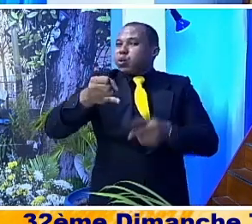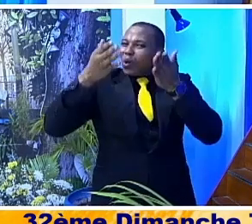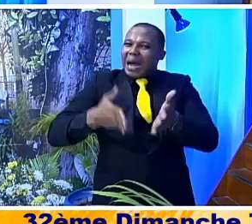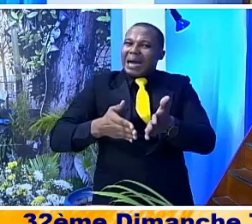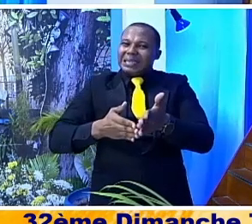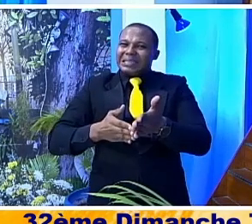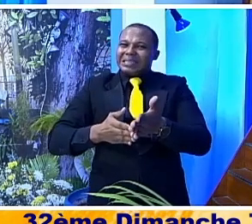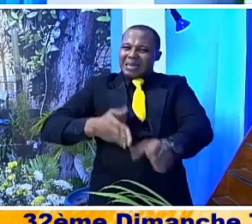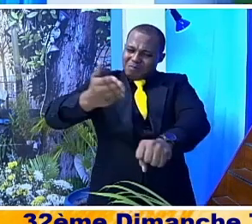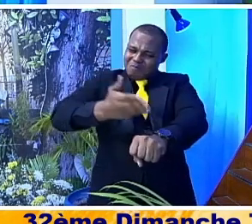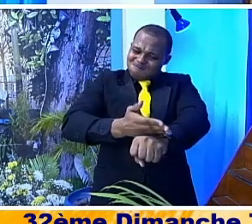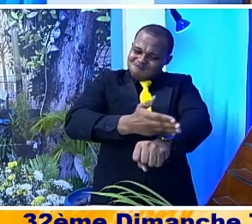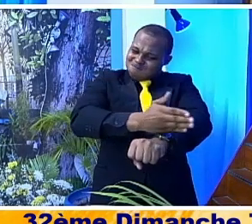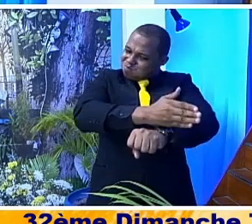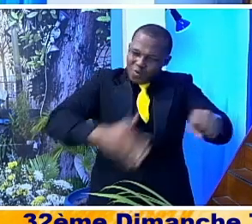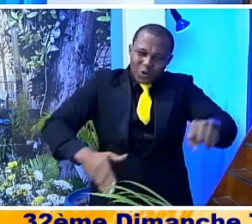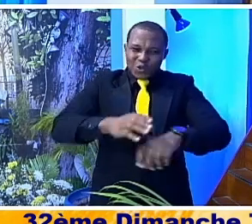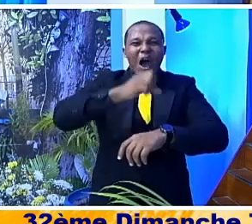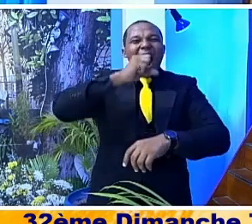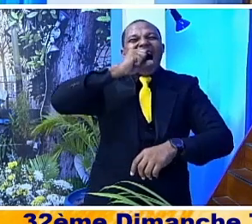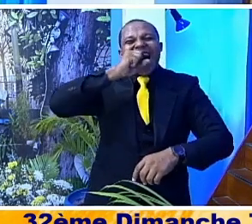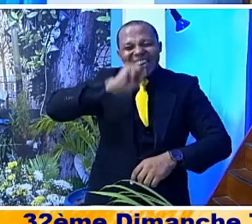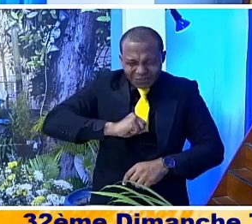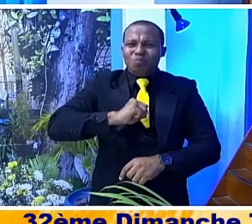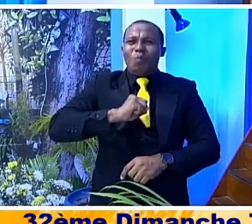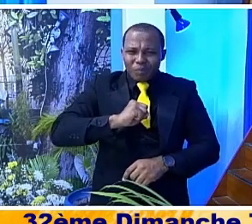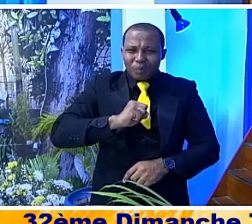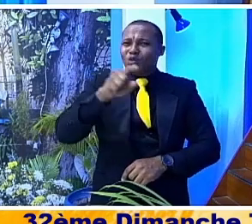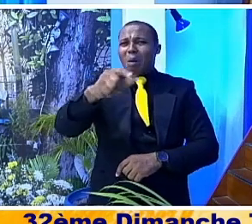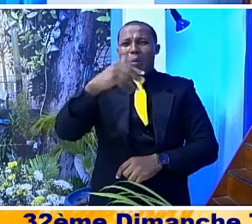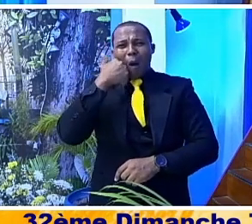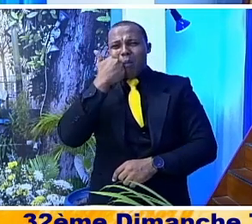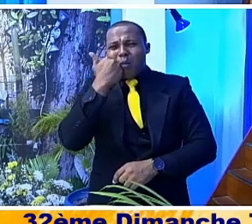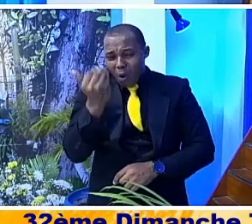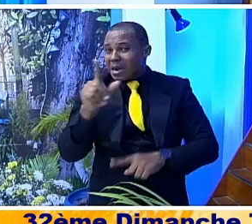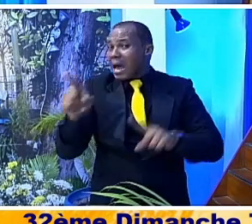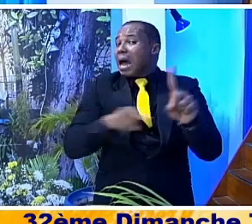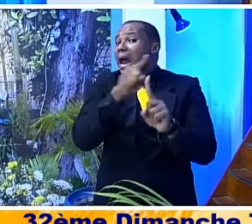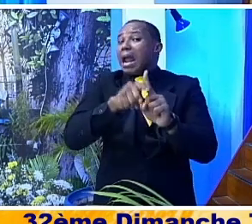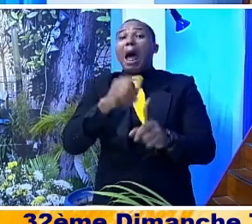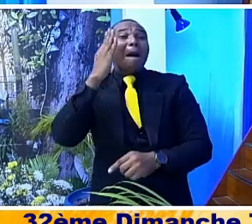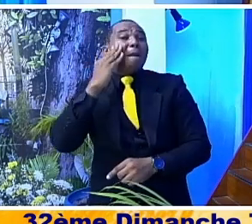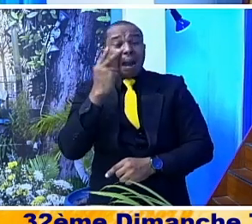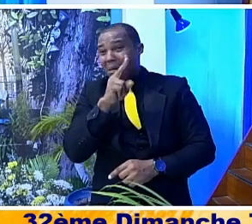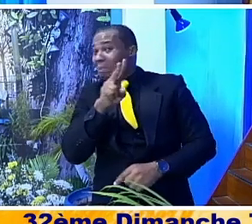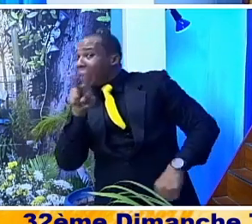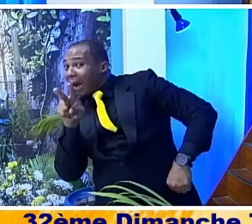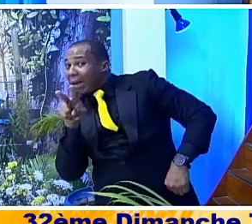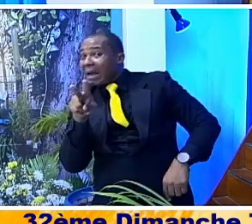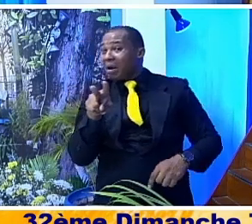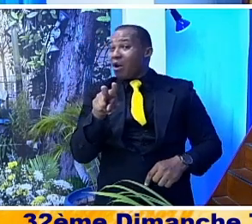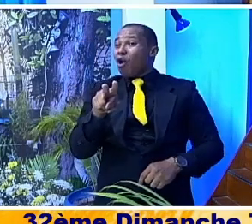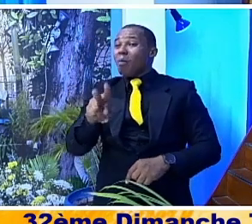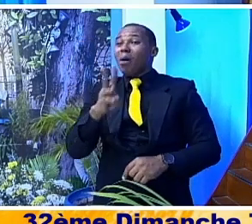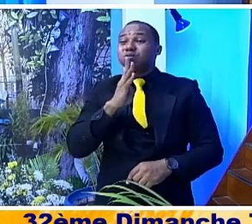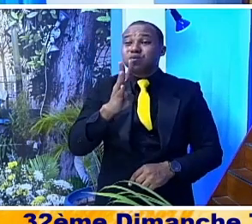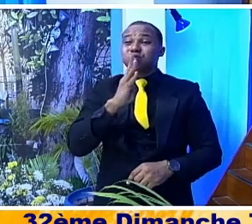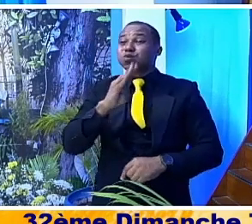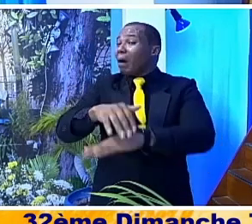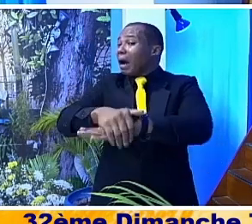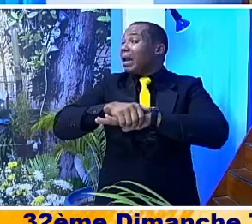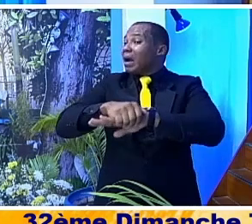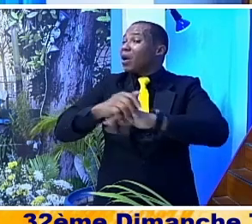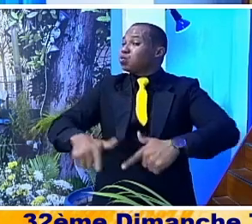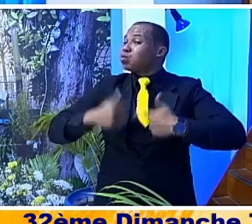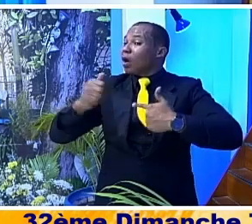que soit côté a des haïtien ou pas capable non l'on blanc gade l. Pour avoir besoin de tête bon, ou même on parle anglais, ou qu'on l'autre coule, ou à vivre